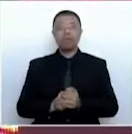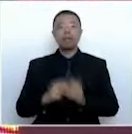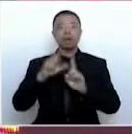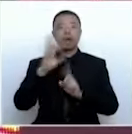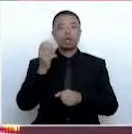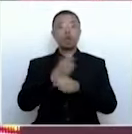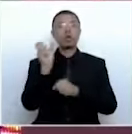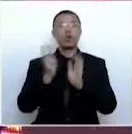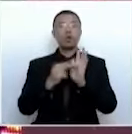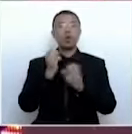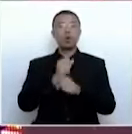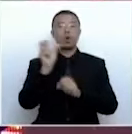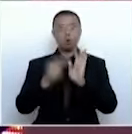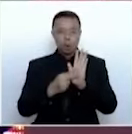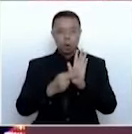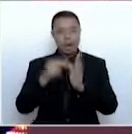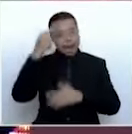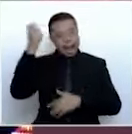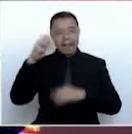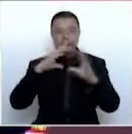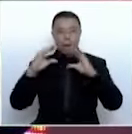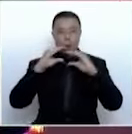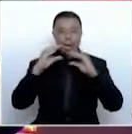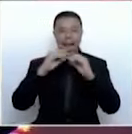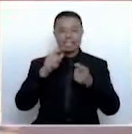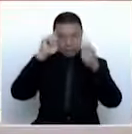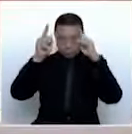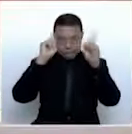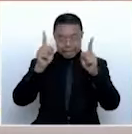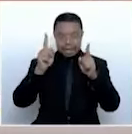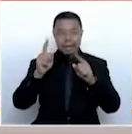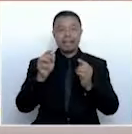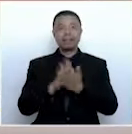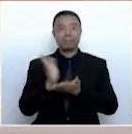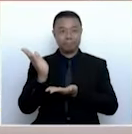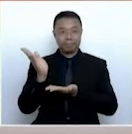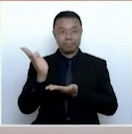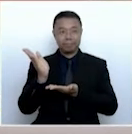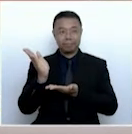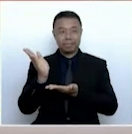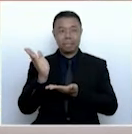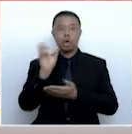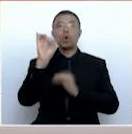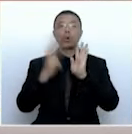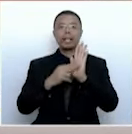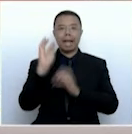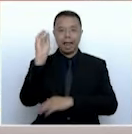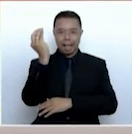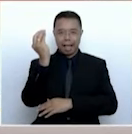Dr. Gun Gun Herianto MSI, pakar komunikasi politik dan dekan FD IKOM UIN Jakarta.